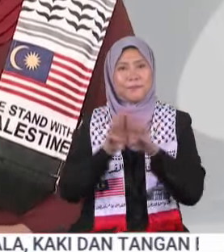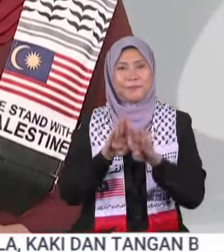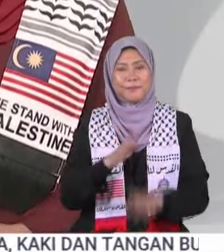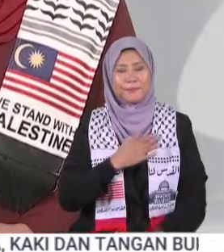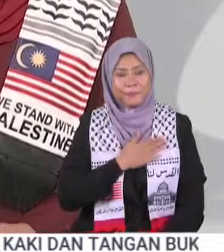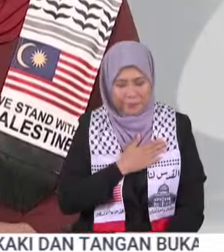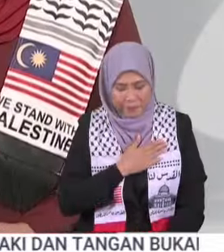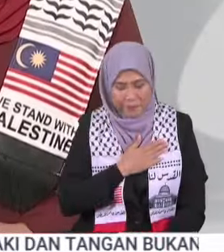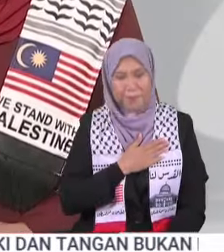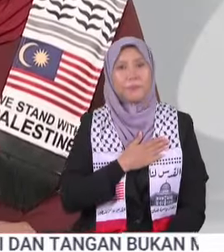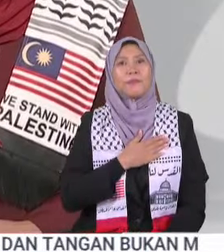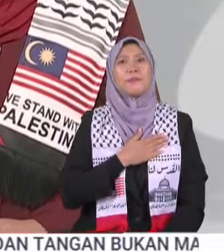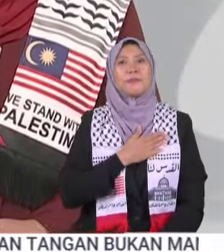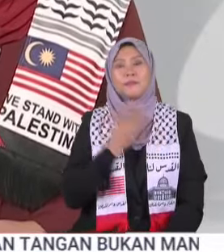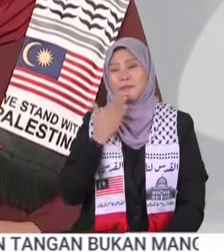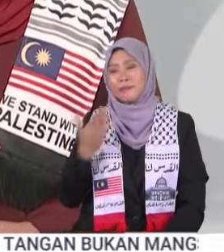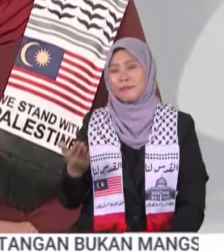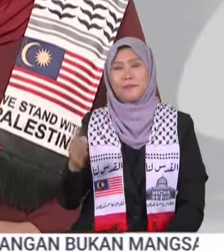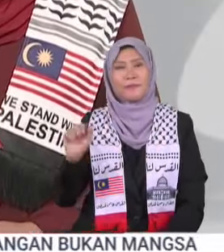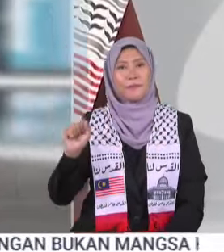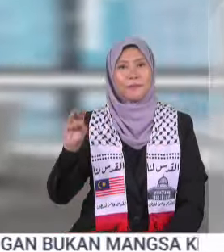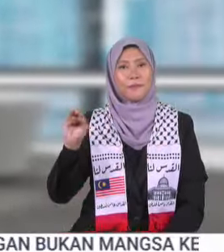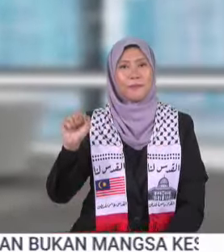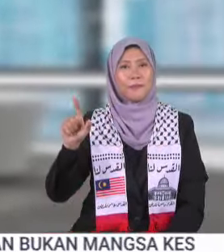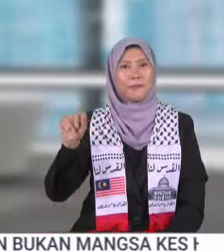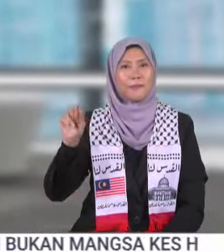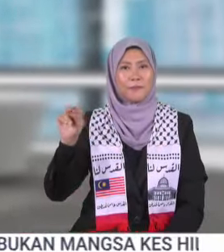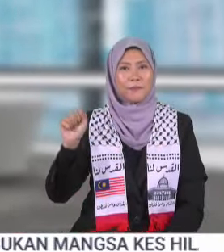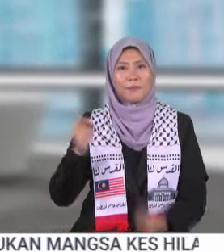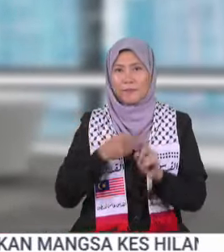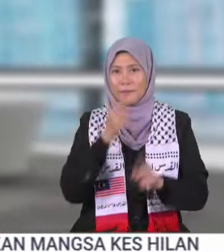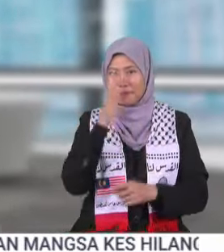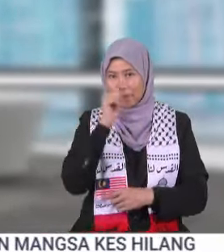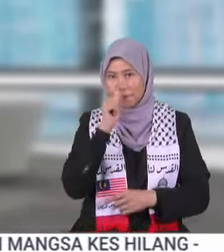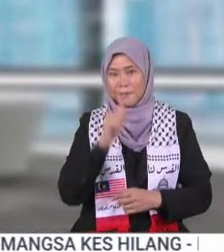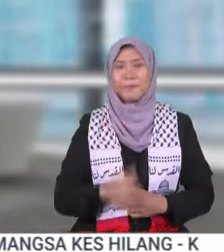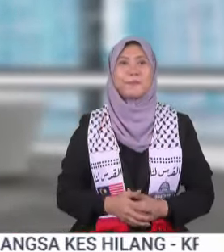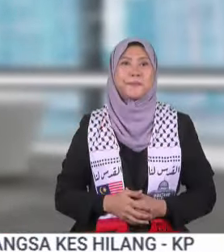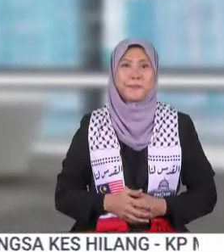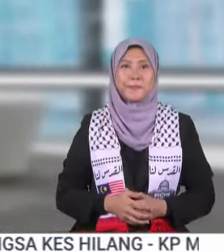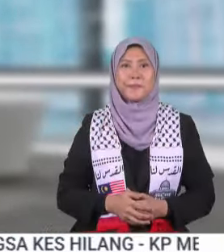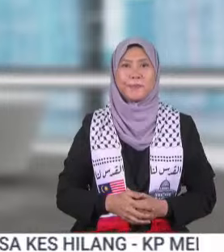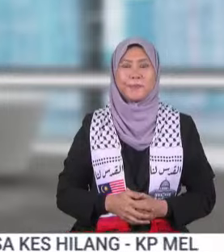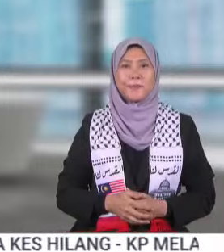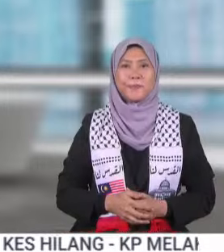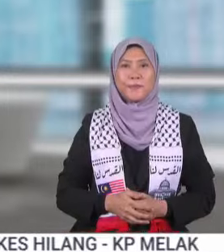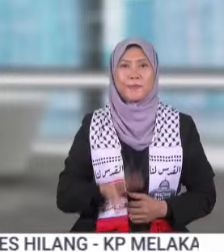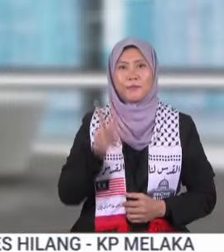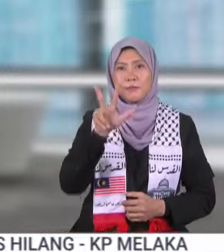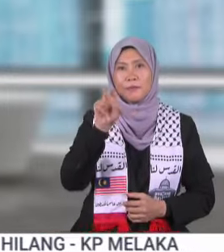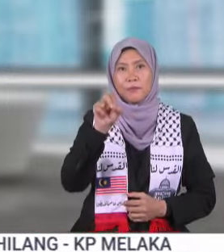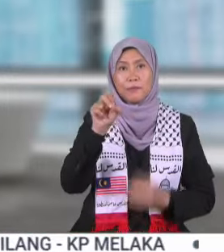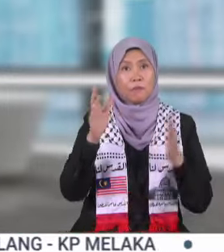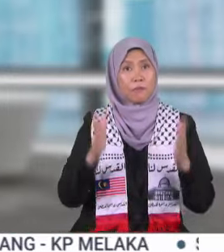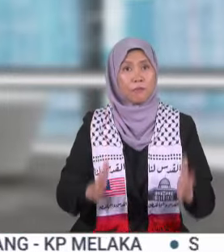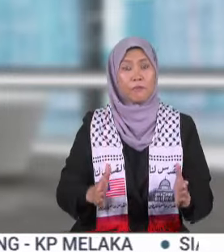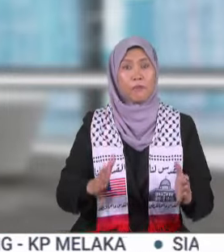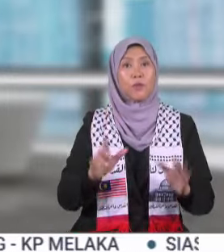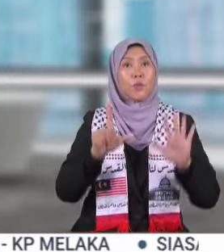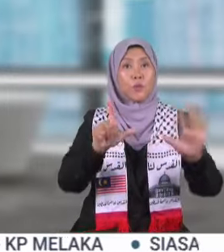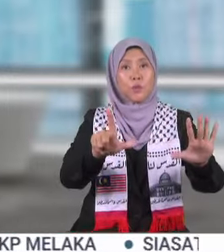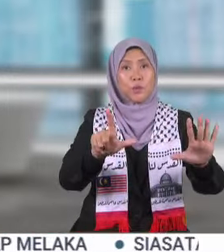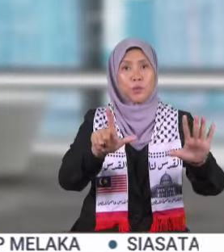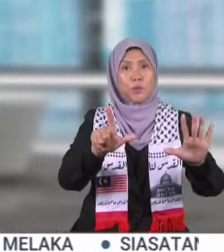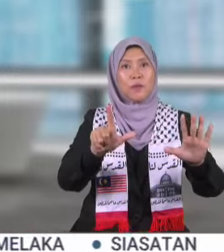hormat Baik terima kasih Nor Amalina langsung dari Melaka baik saudara 30 Anggota dan tujuh